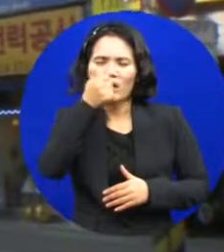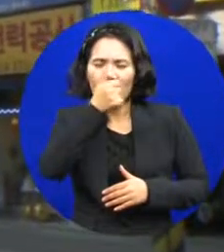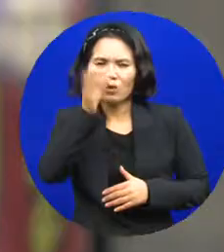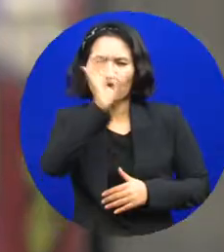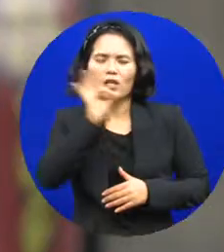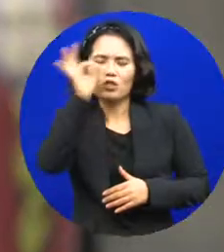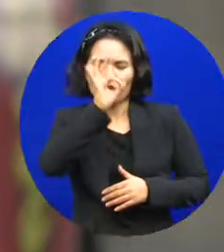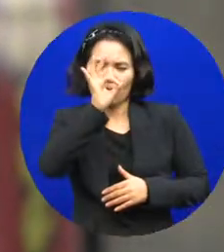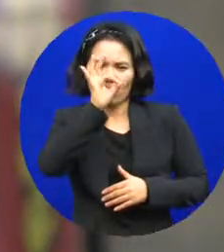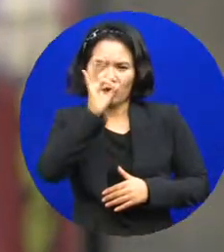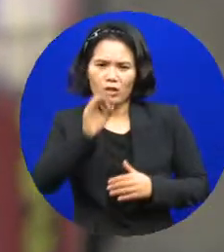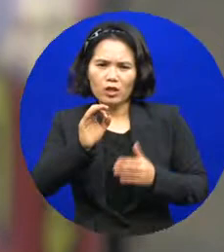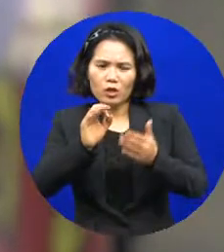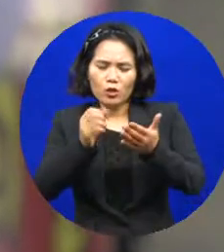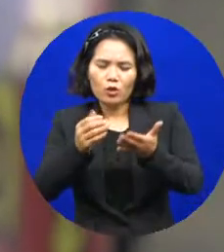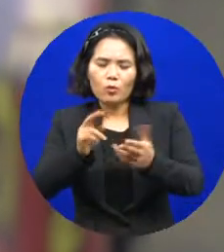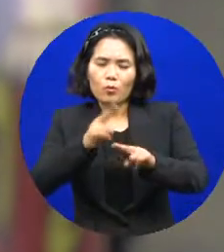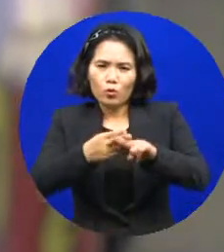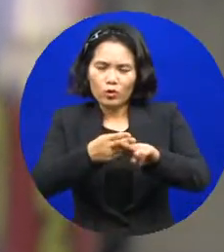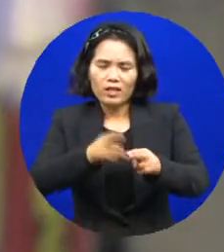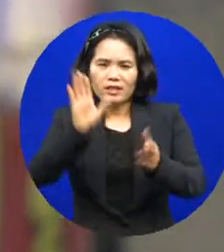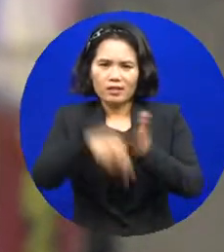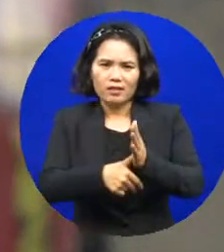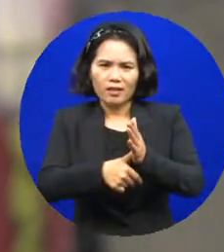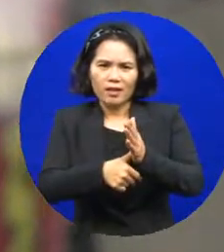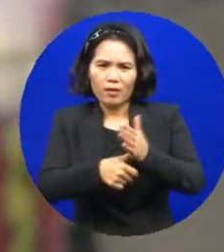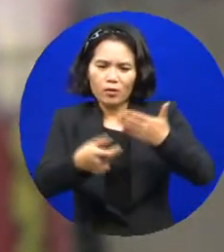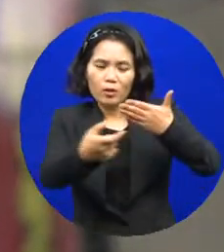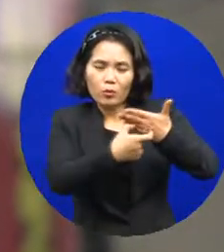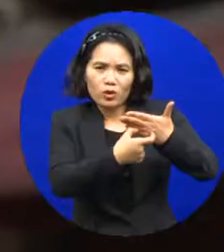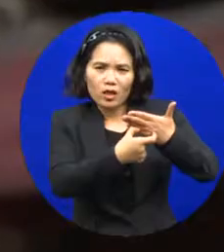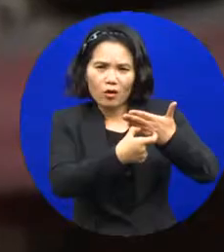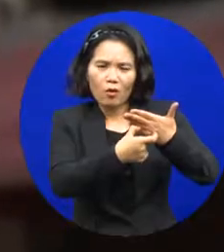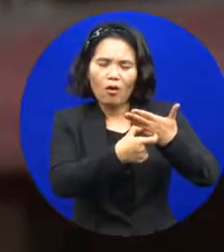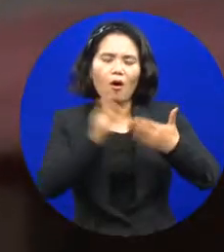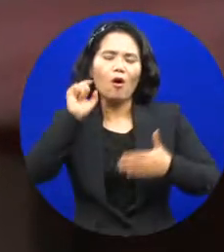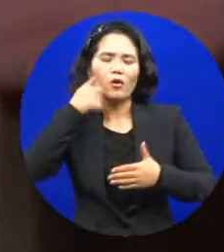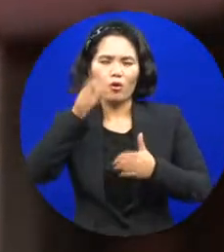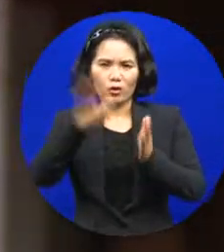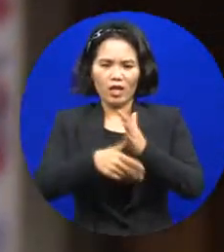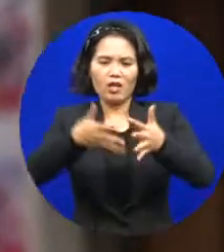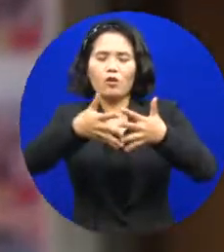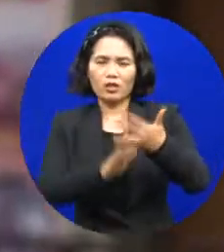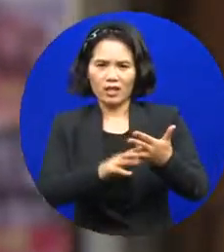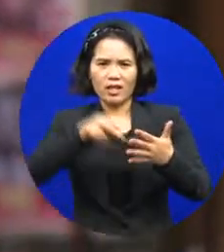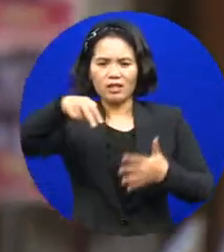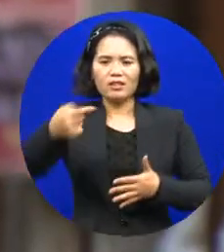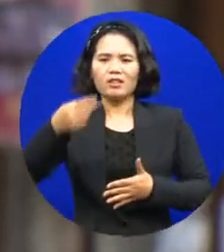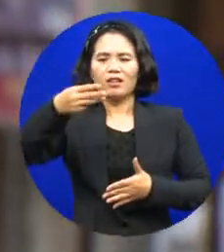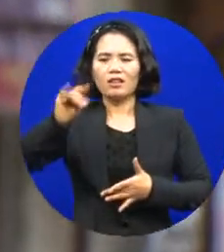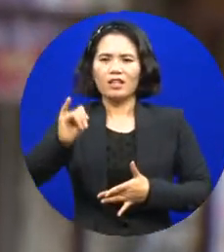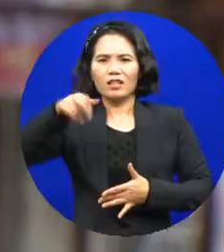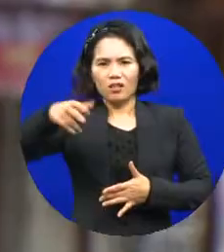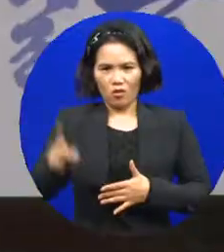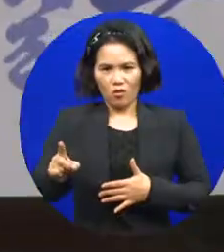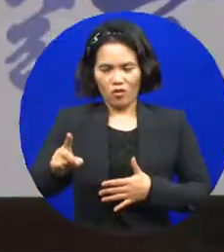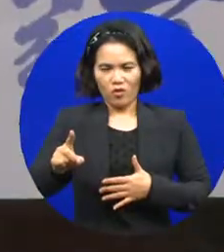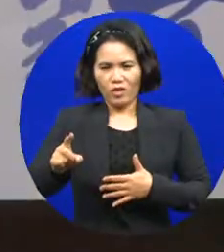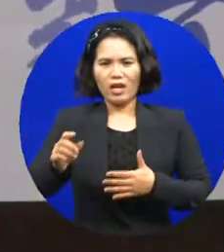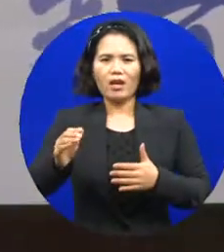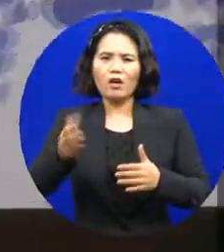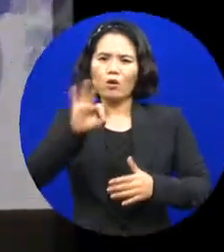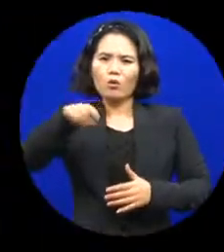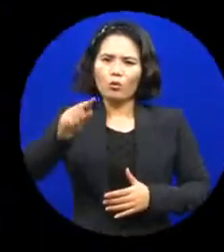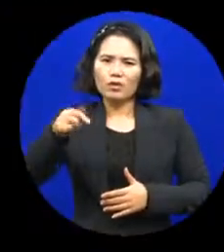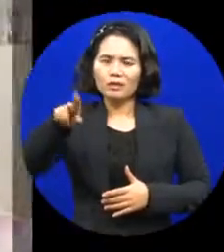배달하는 경우 포장재에 원산지를 표시해야 하며 포장재 표시가 어려운 경우 스티커와 영수증 등의 원산지를 표시해야 합니다.